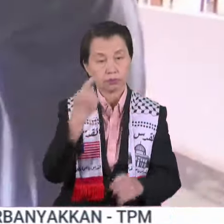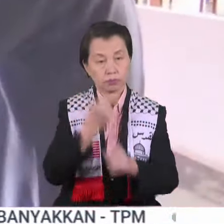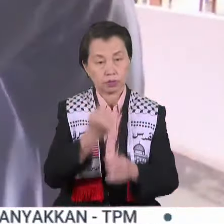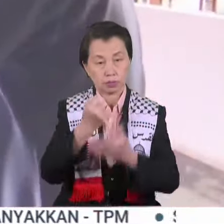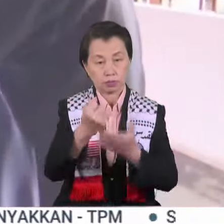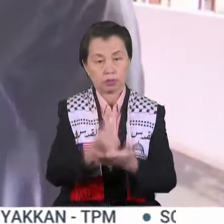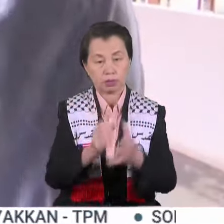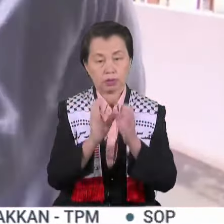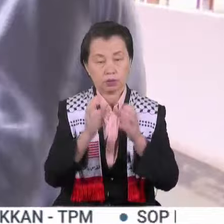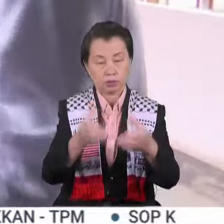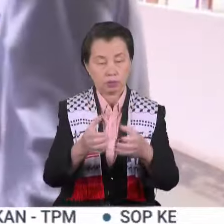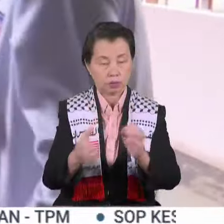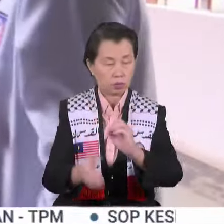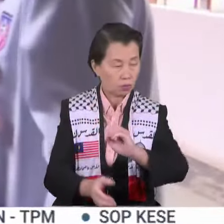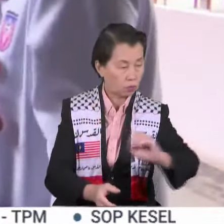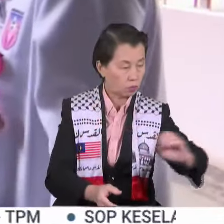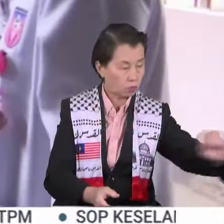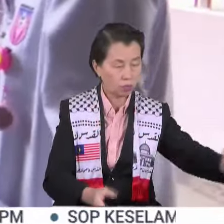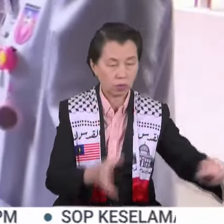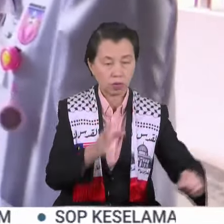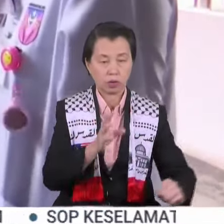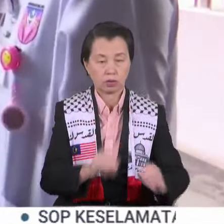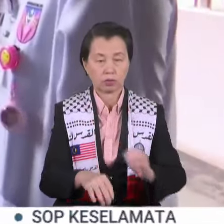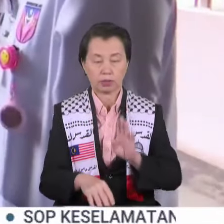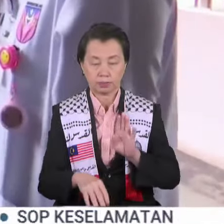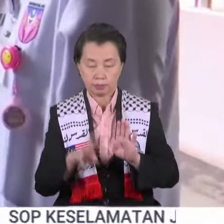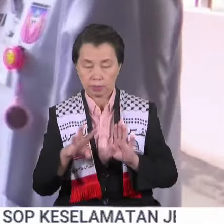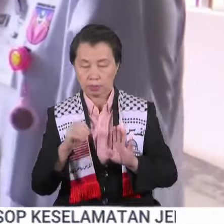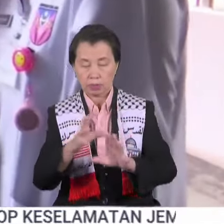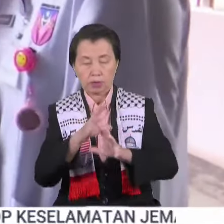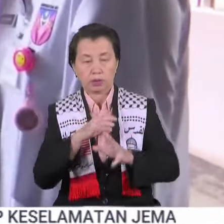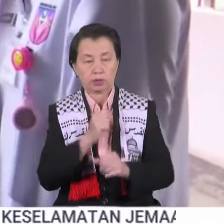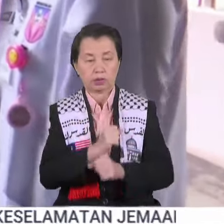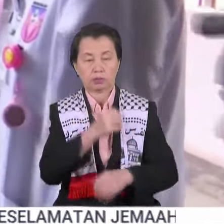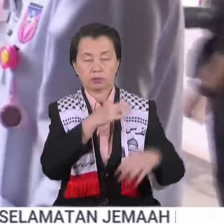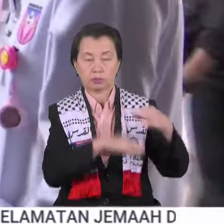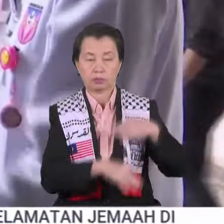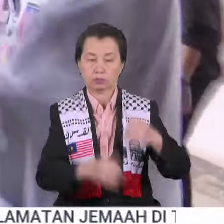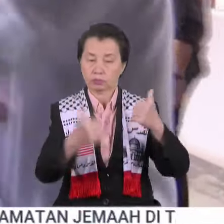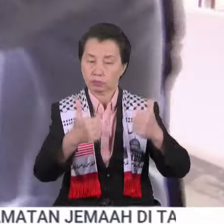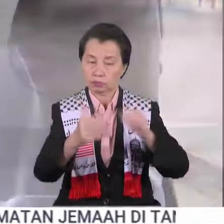membantu golongan miskin tegar, miskin dan B40 menjana pendapatan mampan.